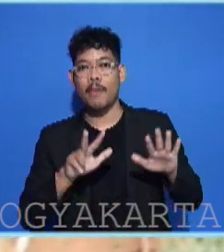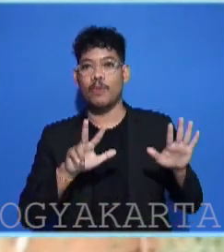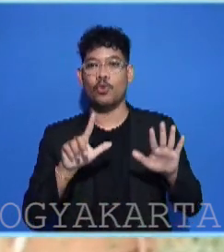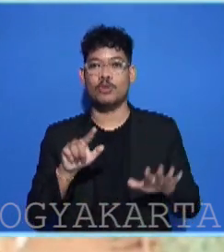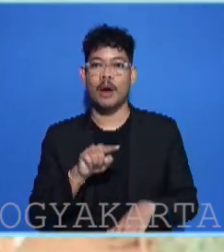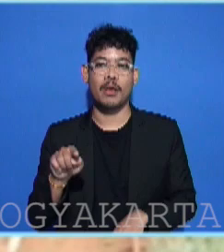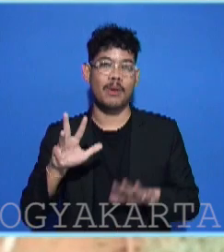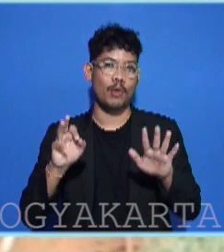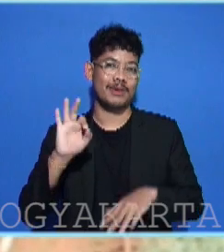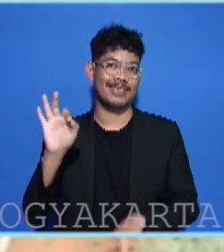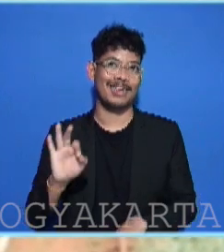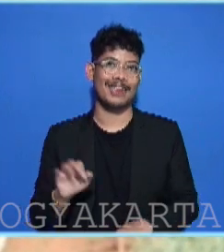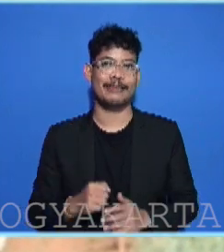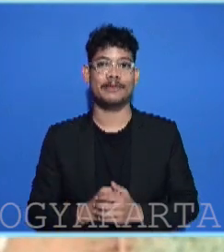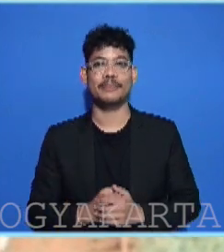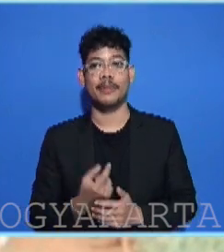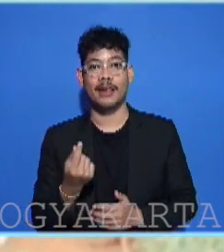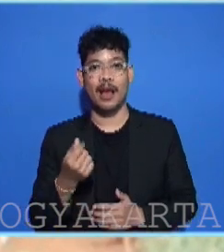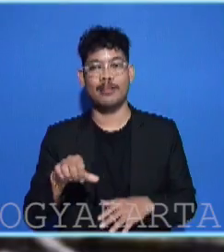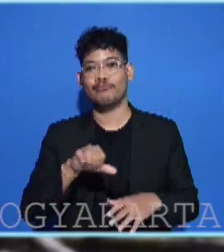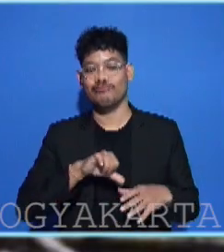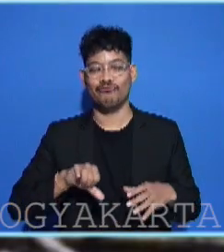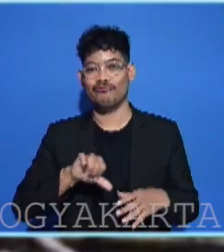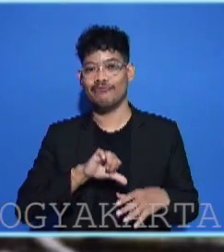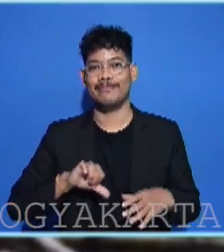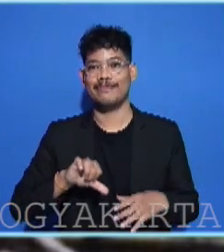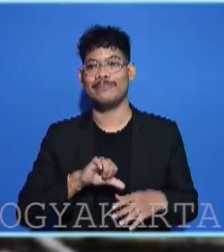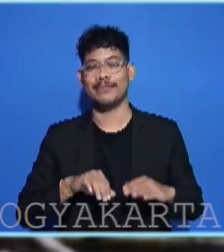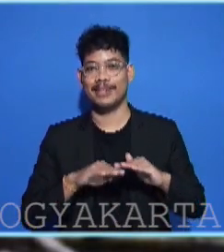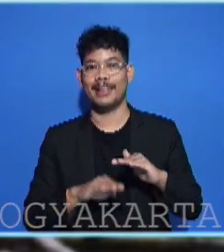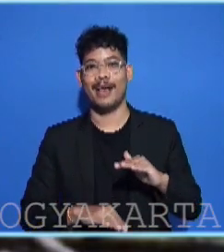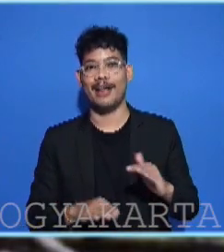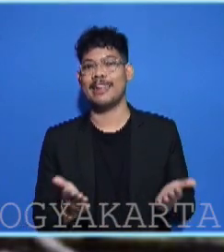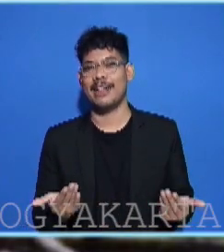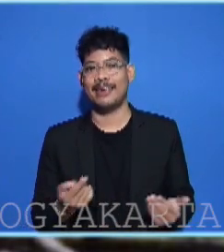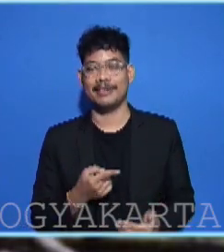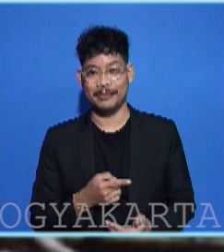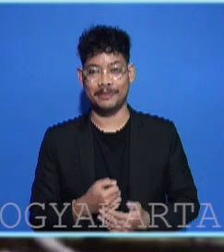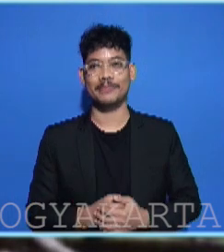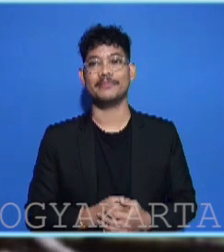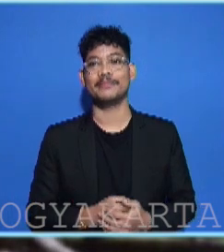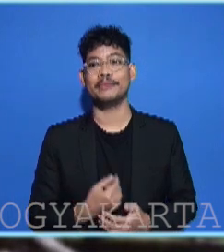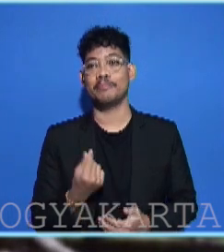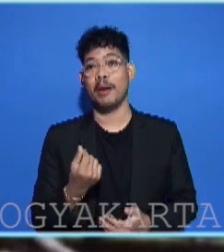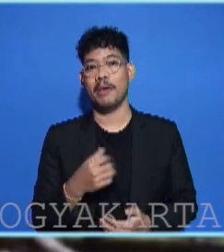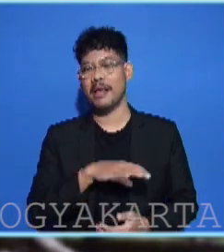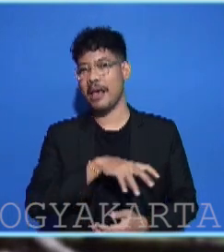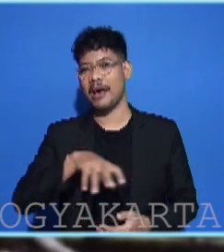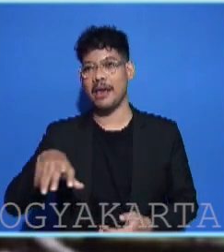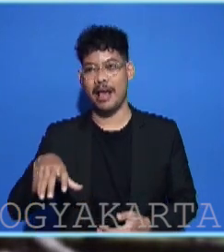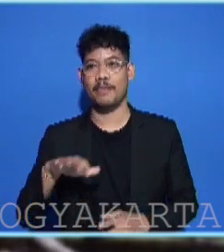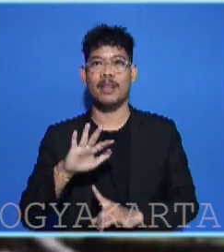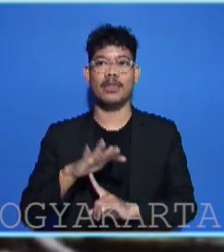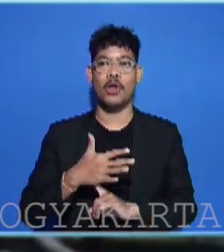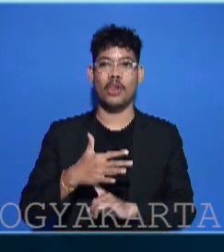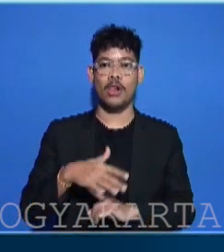87-90% biaya penyiraman di setiap musimnya. Kita kan sudah merasakan di beberapa wilayah, kebetulan di Kabupaten Bantul